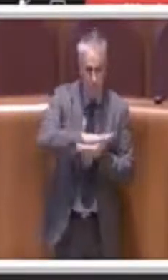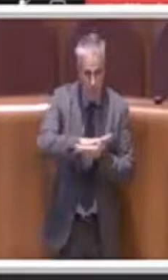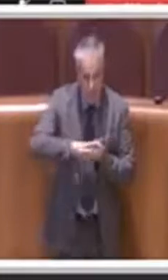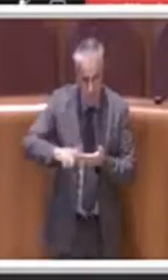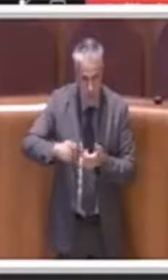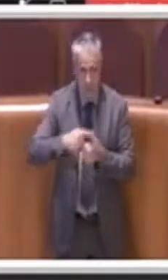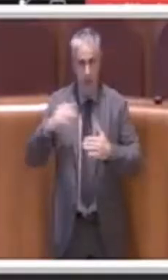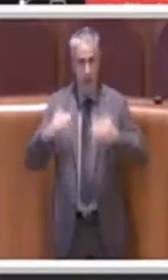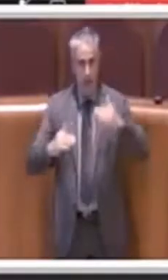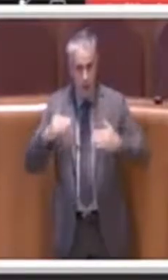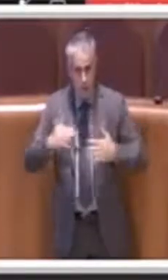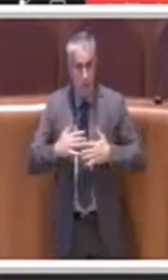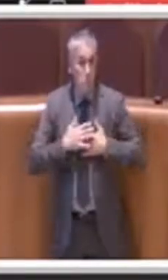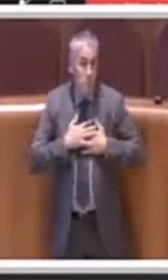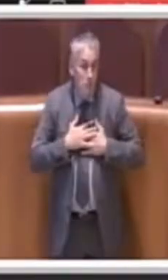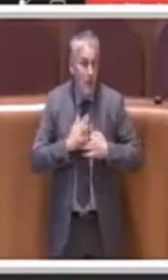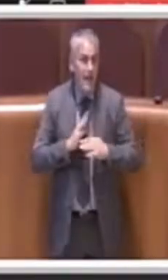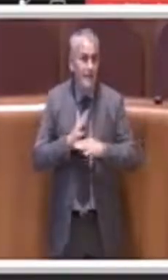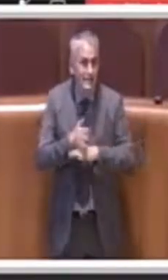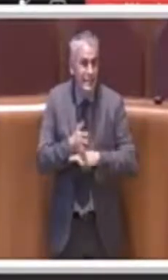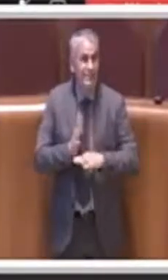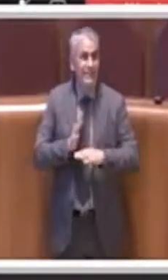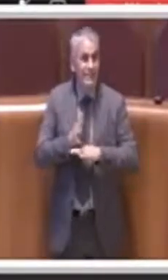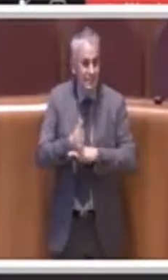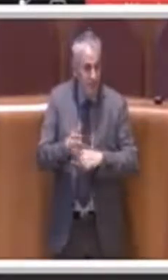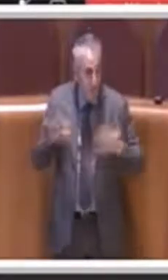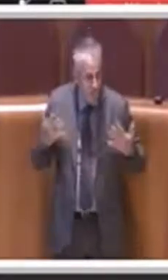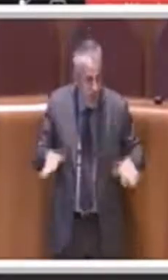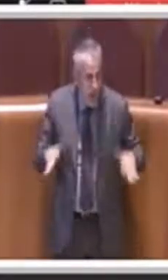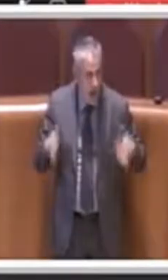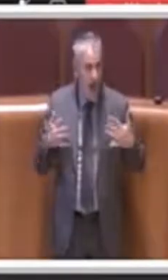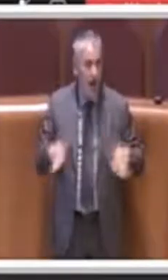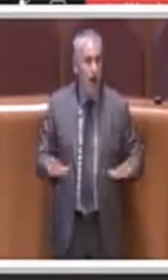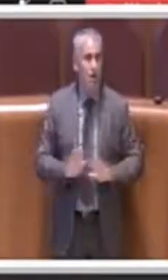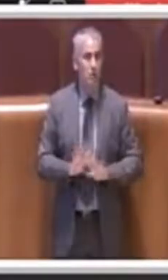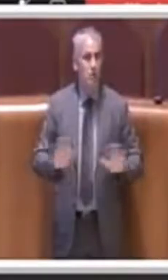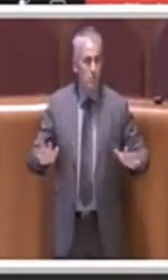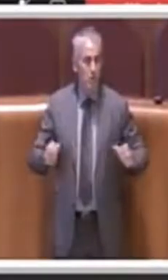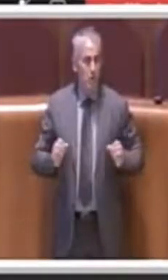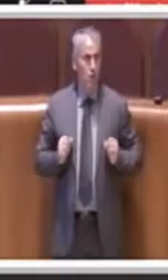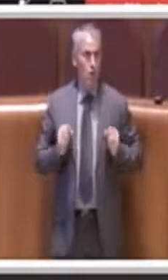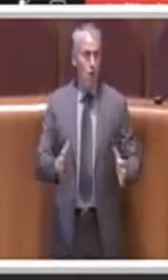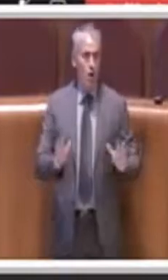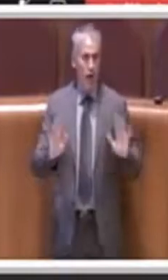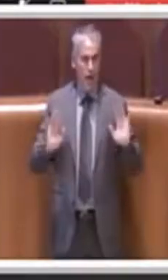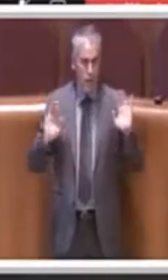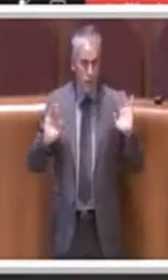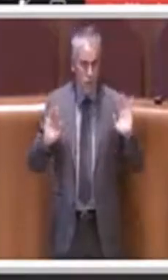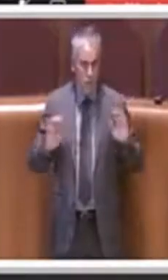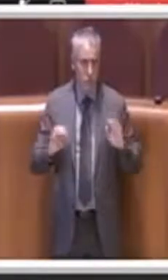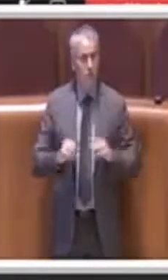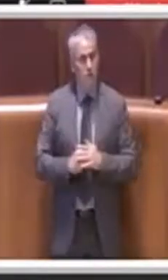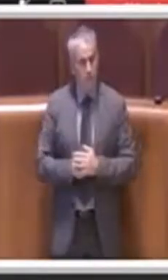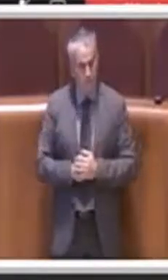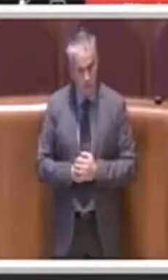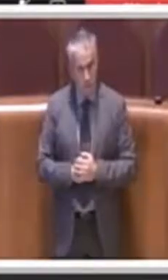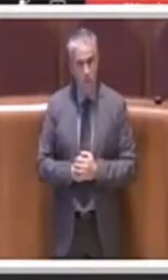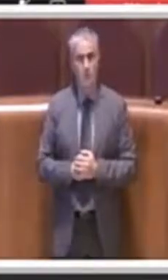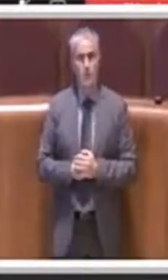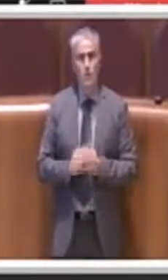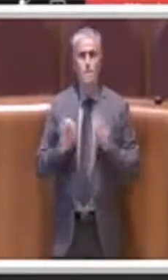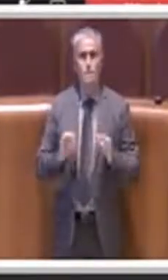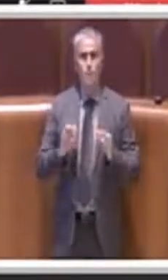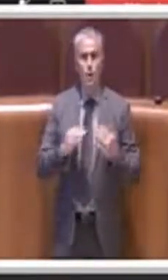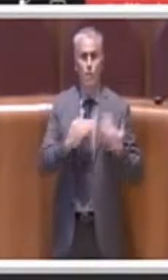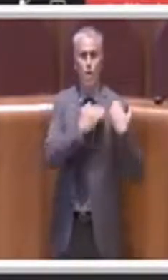di interventi siano stati anche, come dire, molto coraggiosi, siano stati fatti, ci cioè se ne è assunti